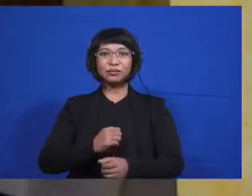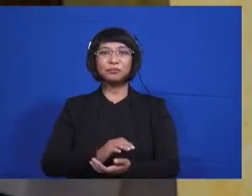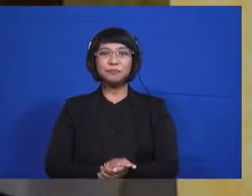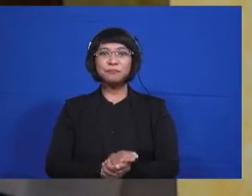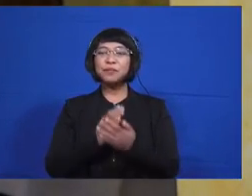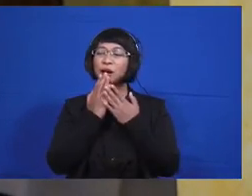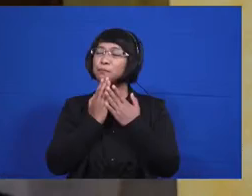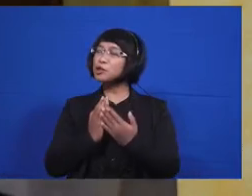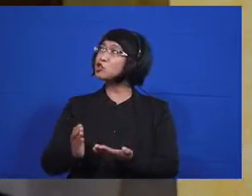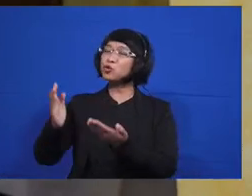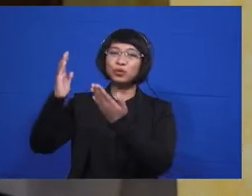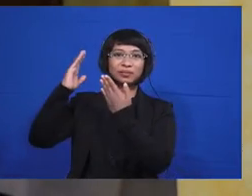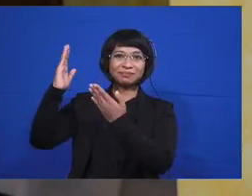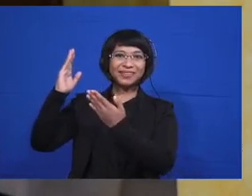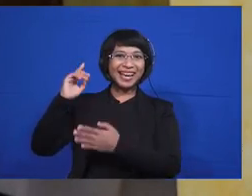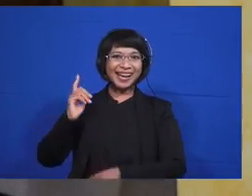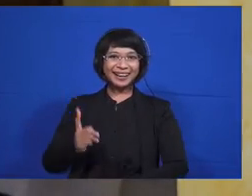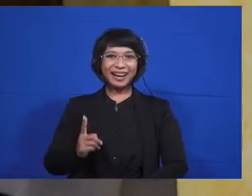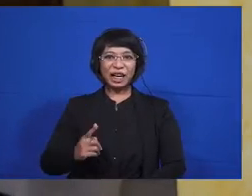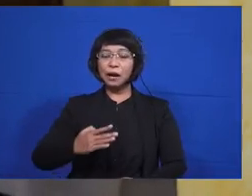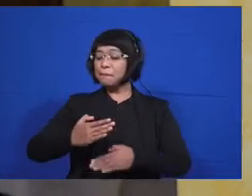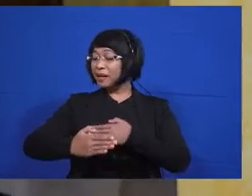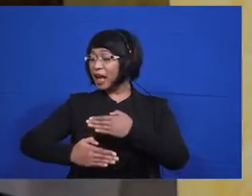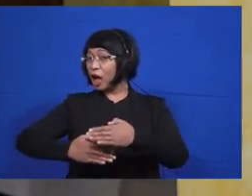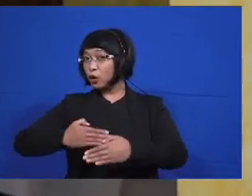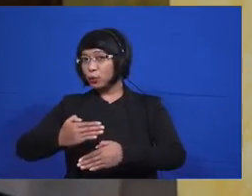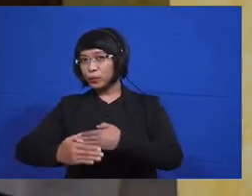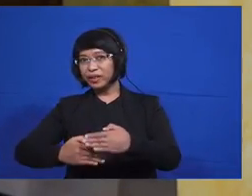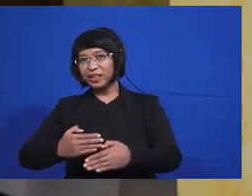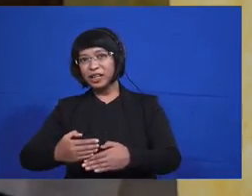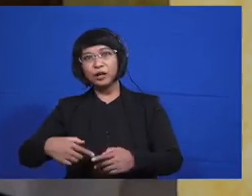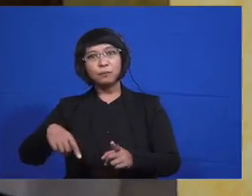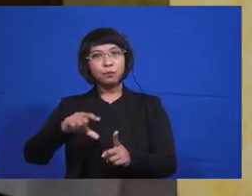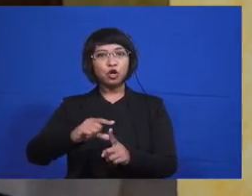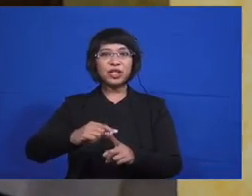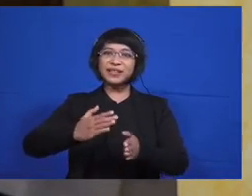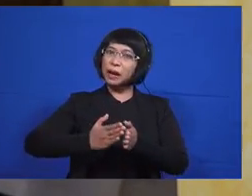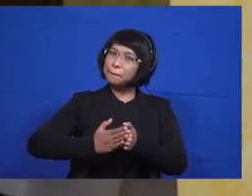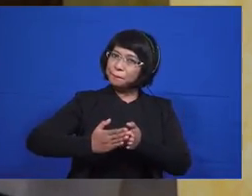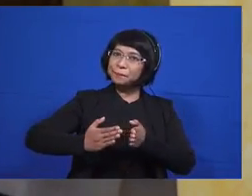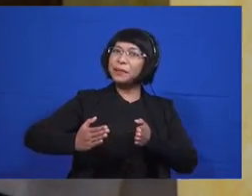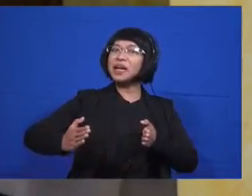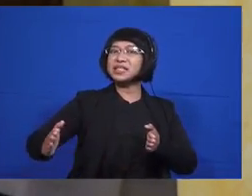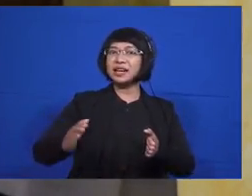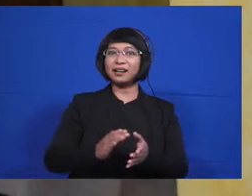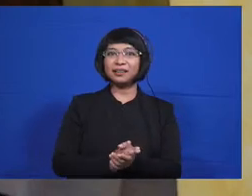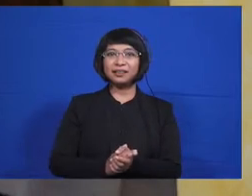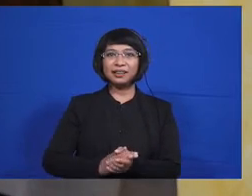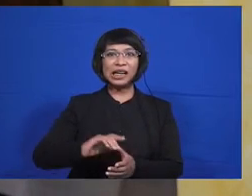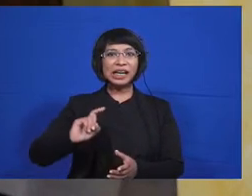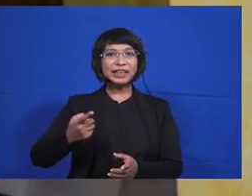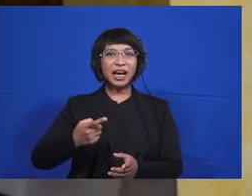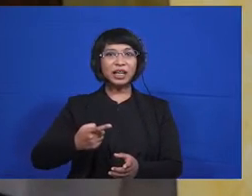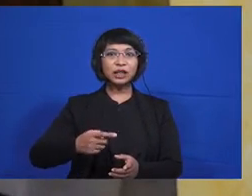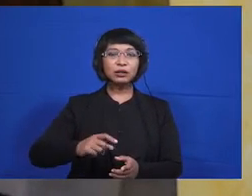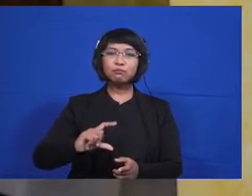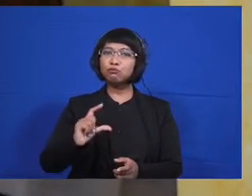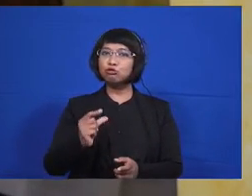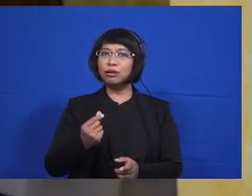bersyukur karena setelah melalui proses yang sangat panjang sejak dari bulan